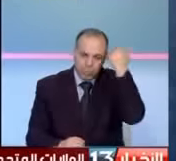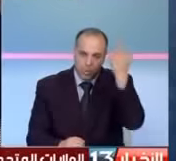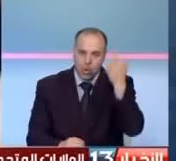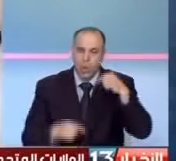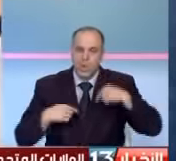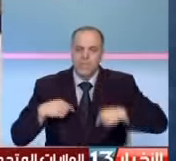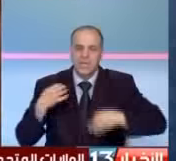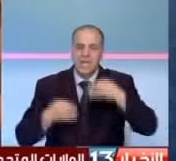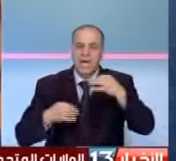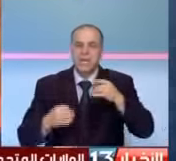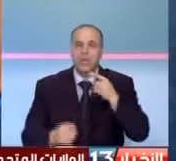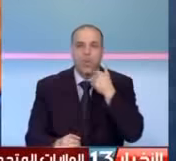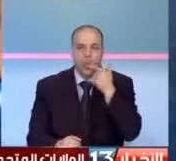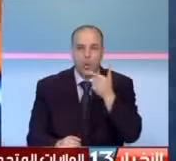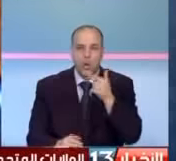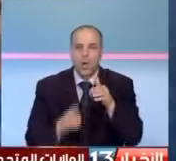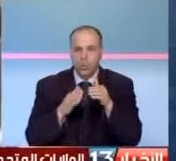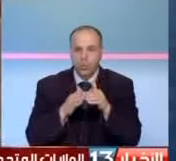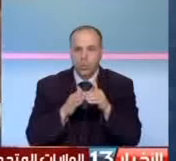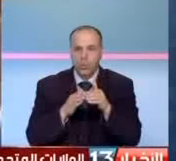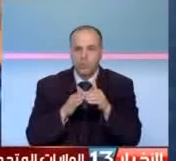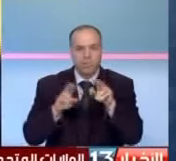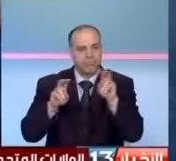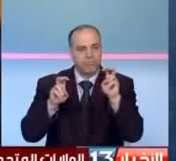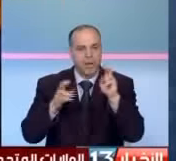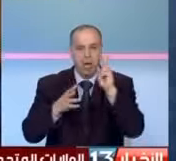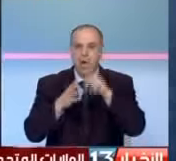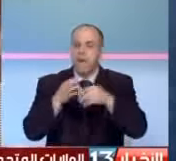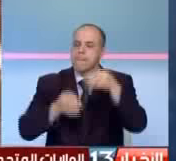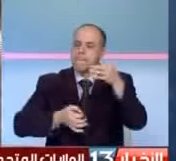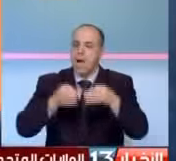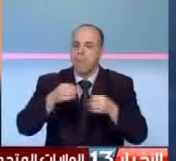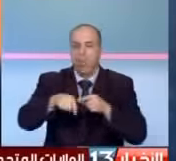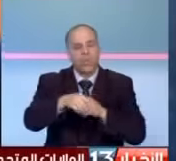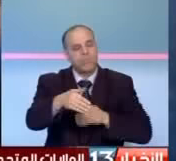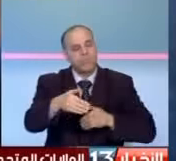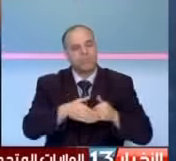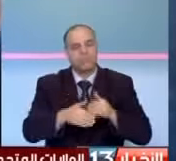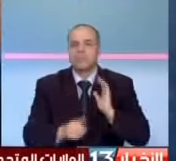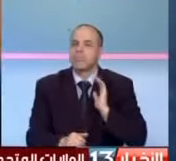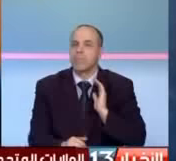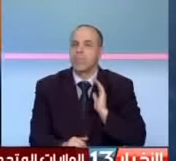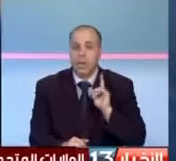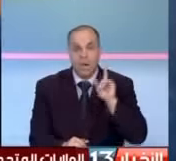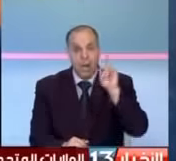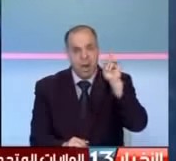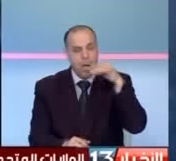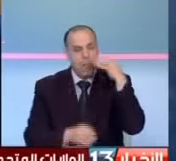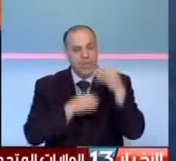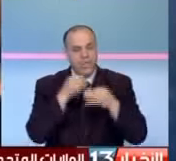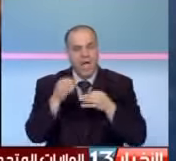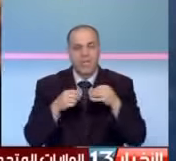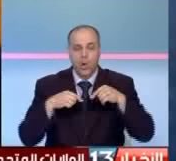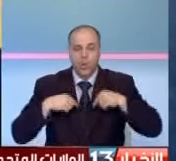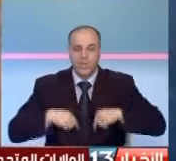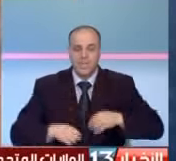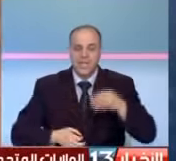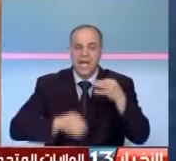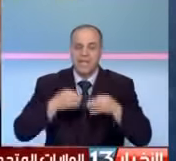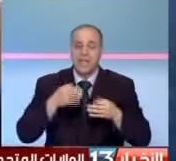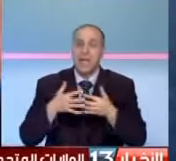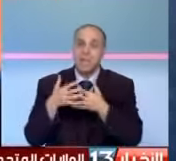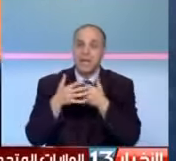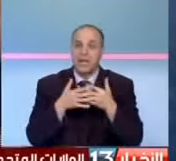وزارة العدل الأمريكية ستطلب وقفا طارئا لقرار المحكمة في أقرب وقت ممكن، إلا أن متحدثا باسم وزارة العدل